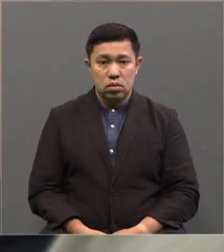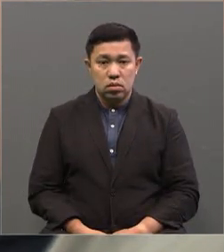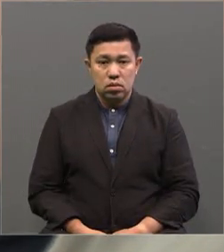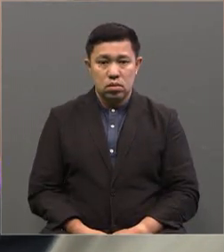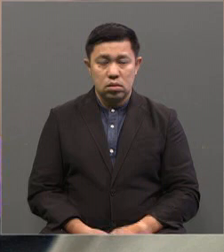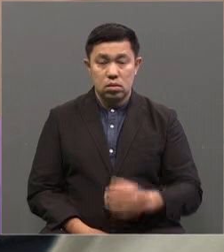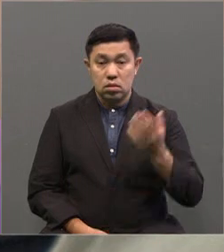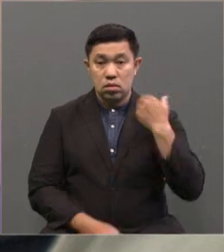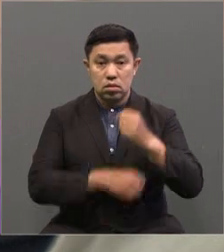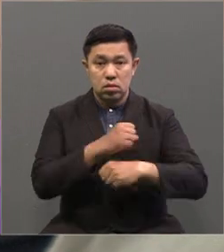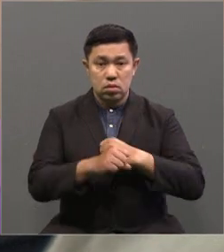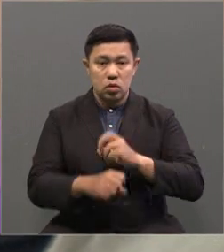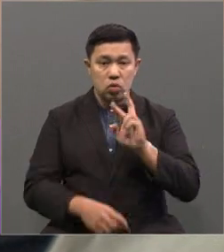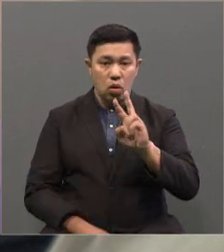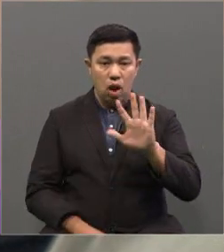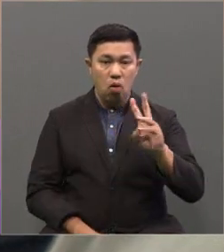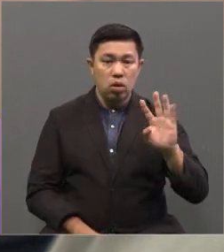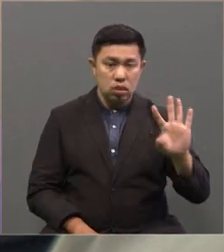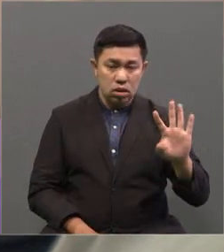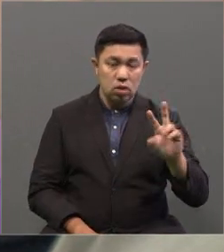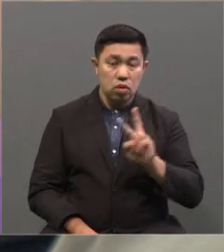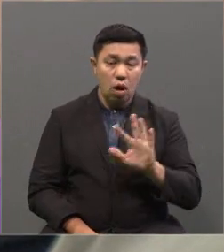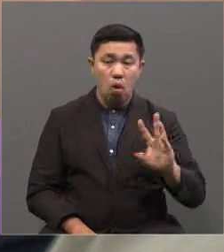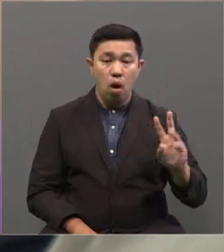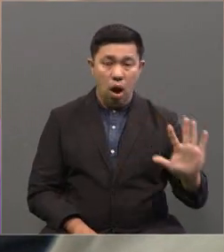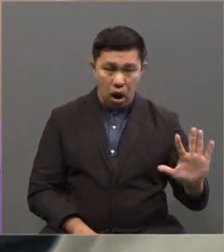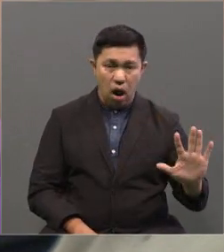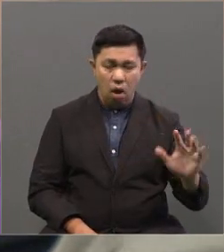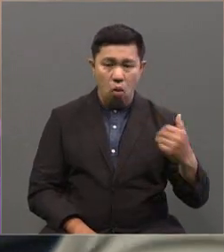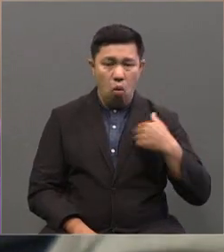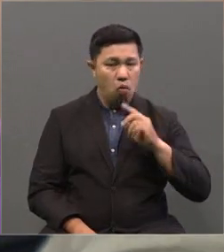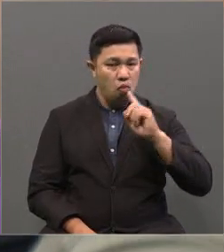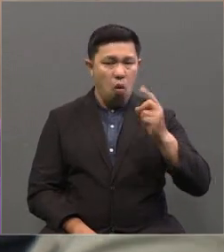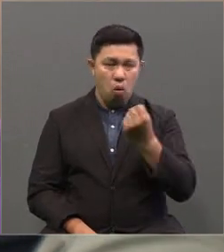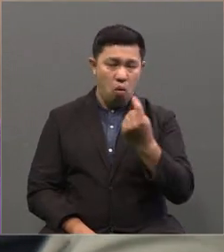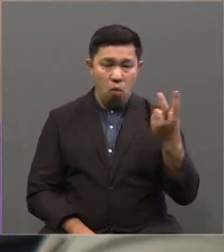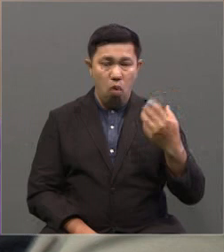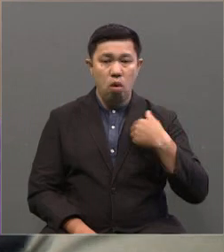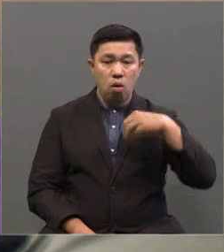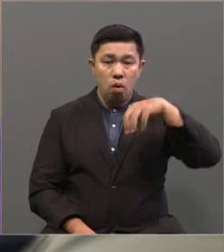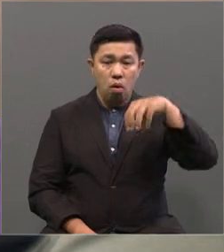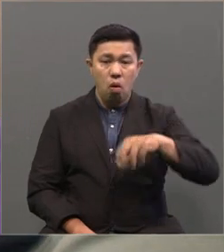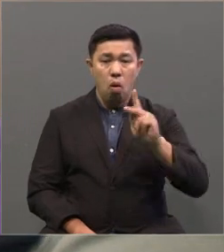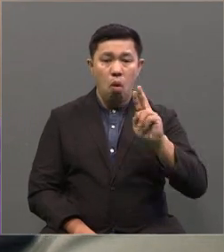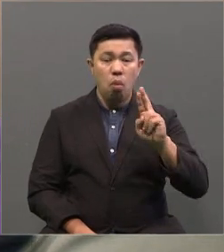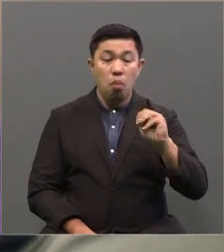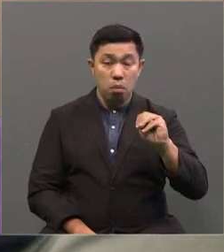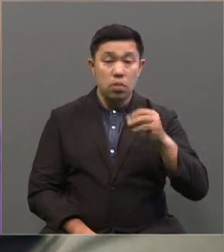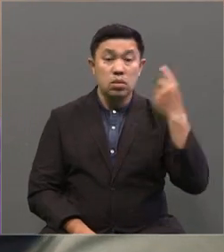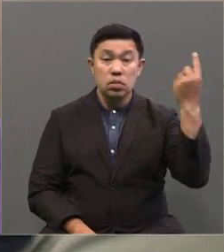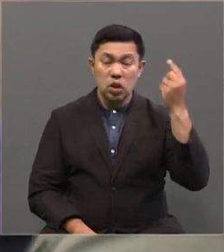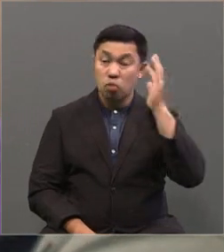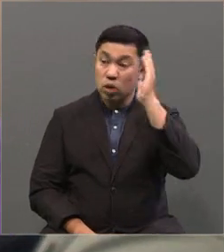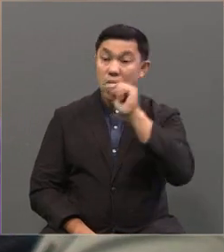อปี 64-65 เนี่ยก็มีผู้ร้องเรียนมาหลายรายเช่นกันนะครับทางกรมการท่องเที่ยวก็ได้เชิญกรรมการผู้จัดการก็คือรายนายสุขสรร